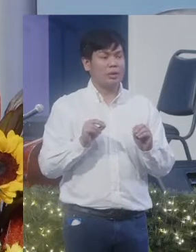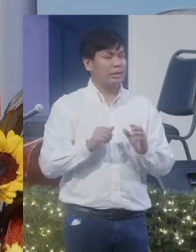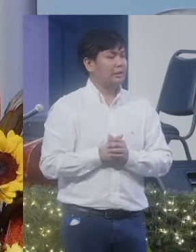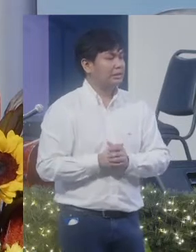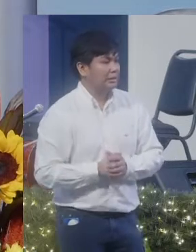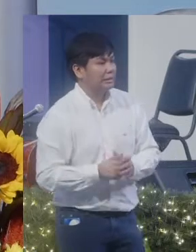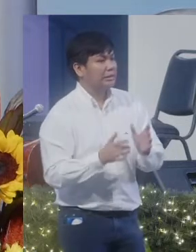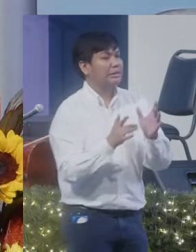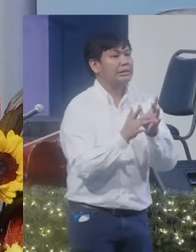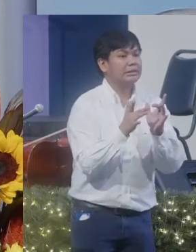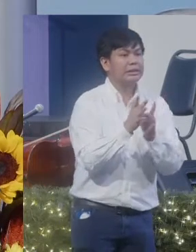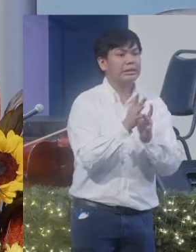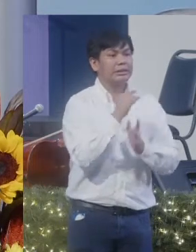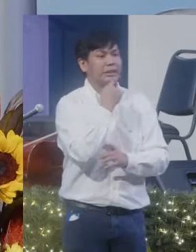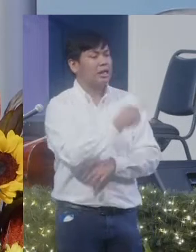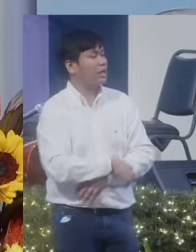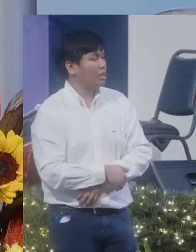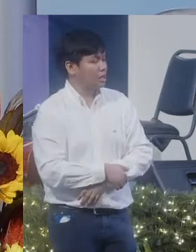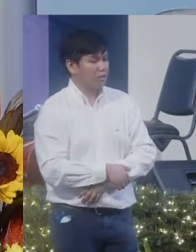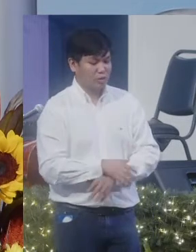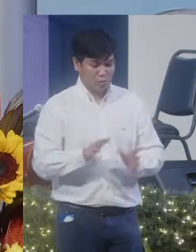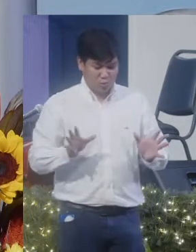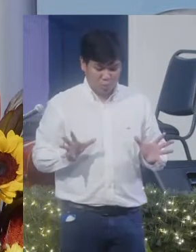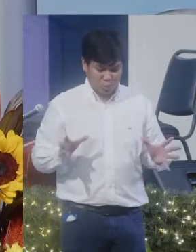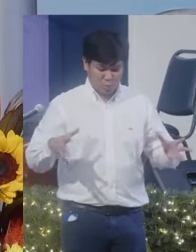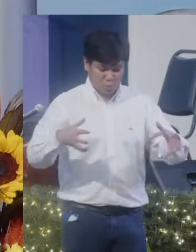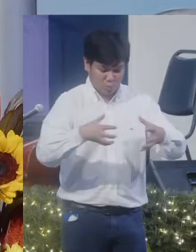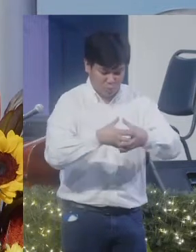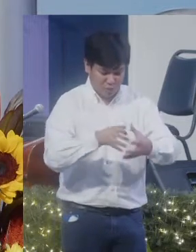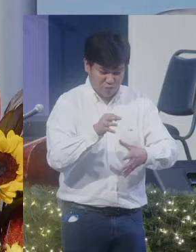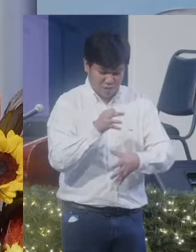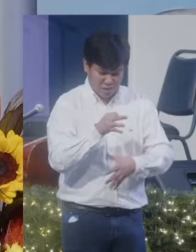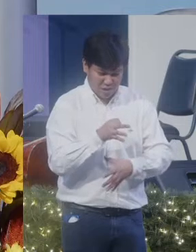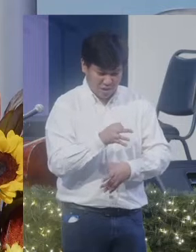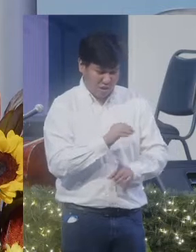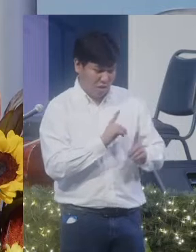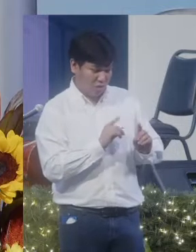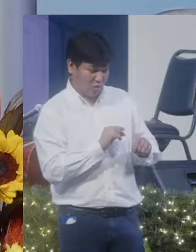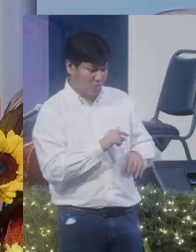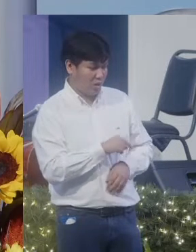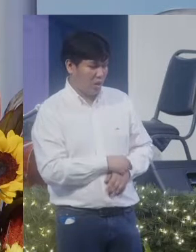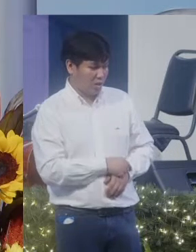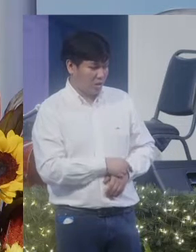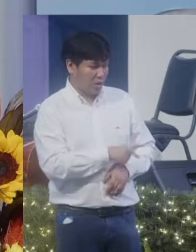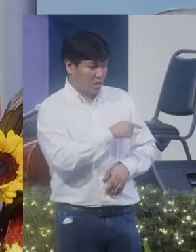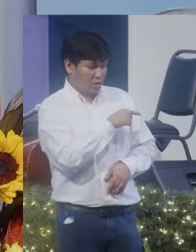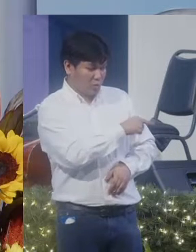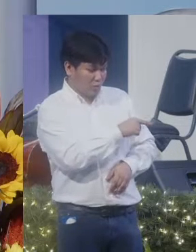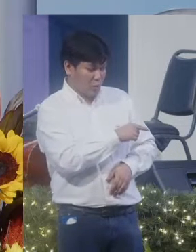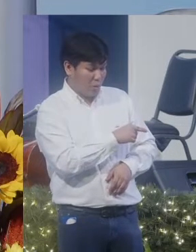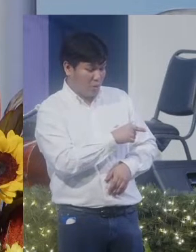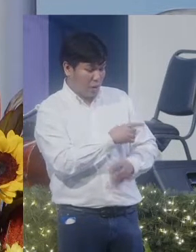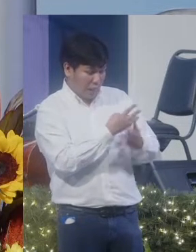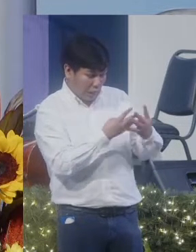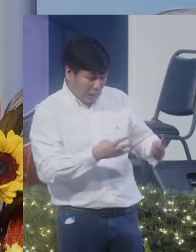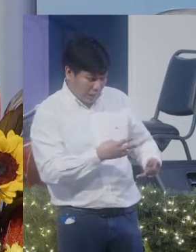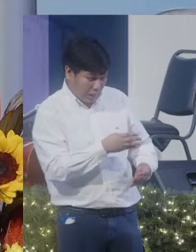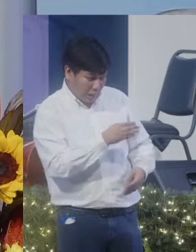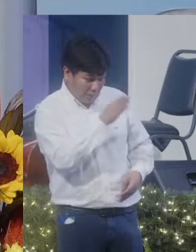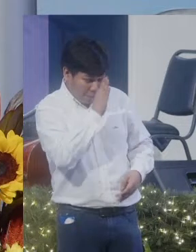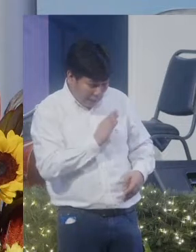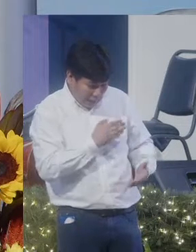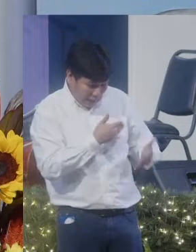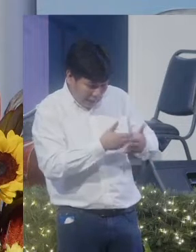Nung sumunod sila, they enclosed a large number of fish and their nets were breaking. Yung nets na yon ay hindi maliit na